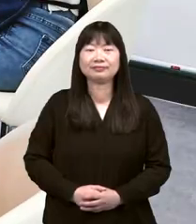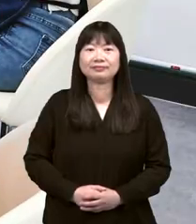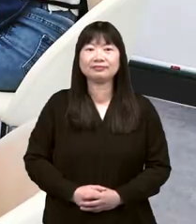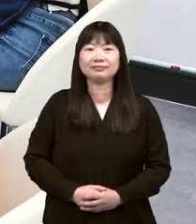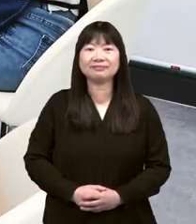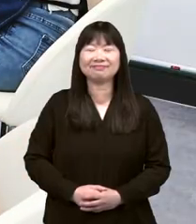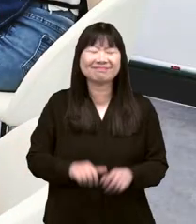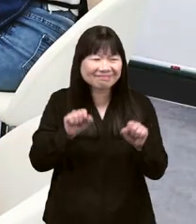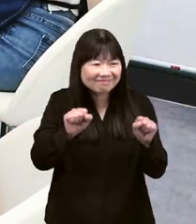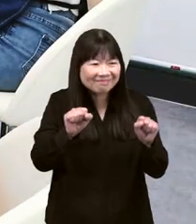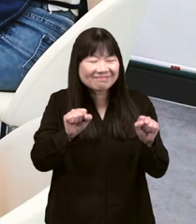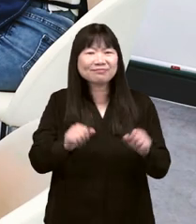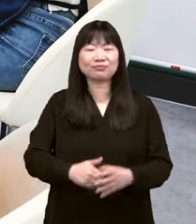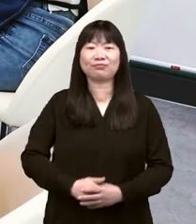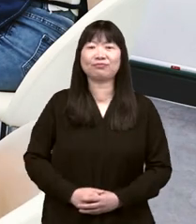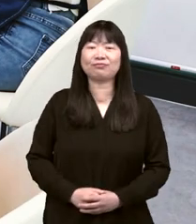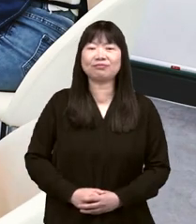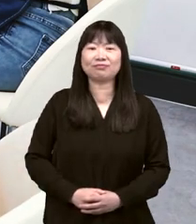안녕하세요!